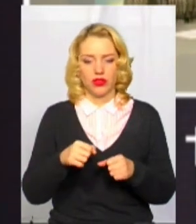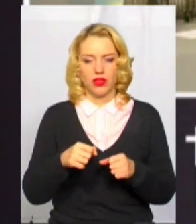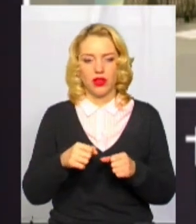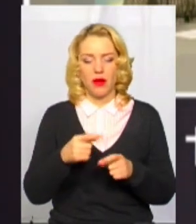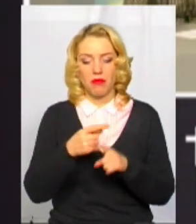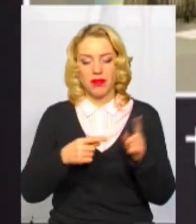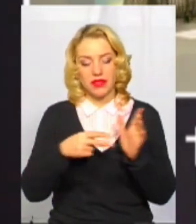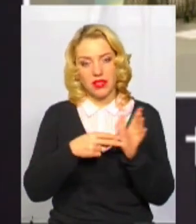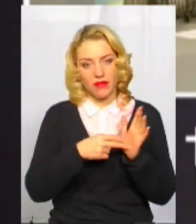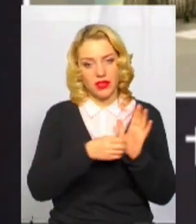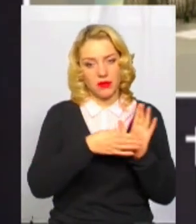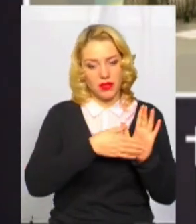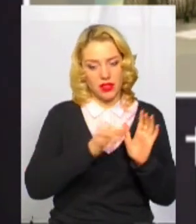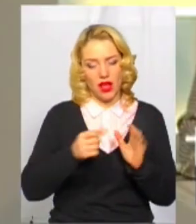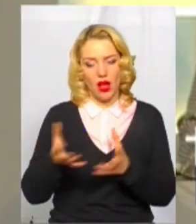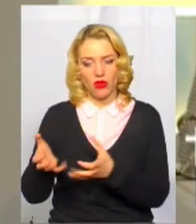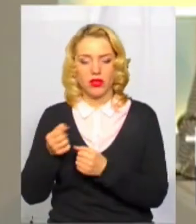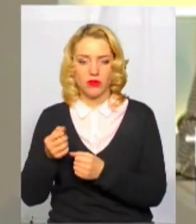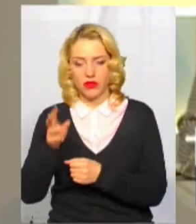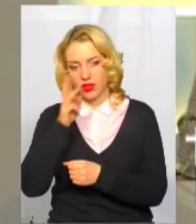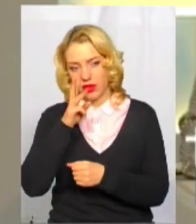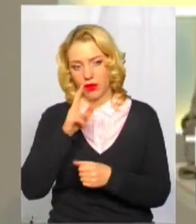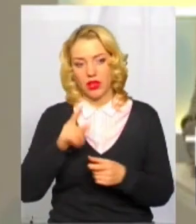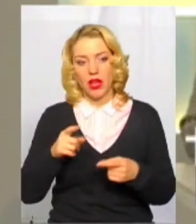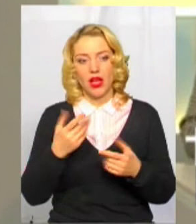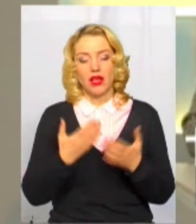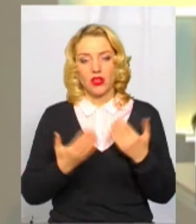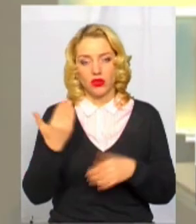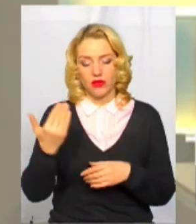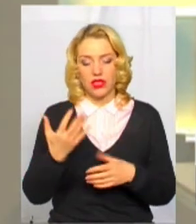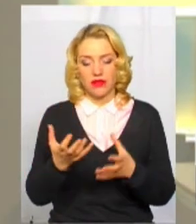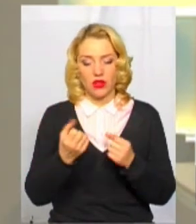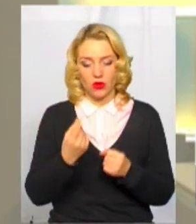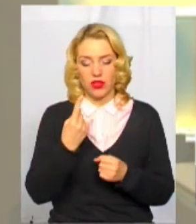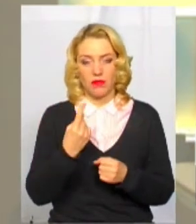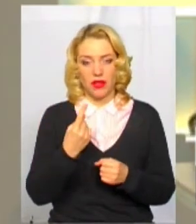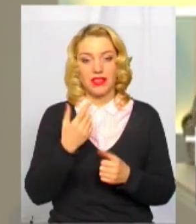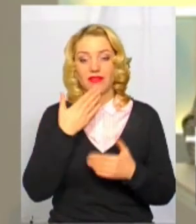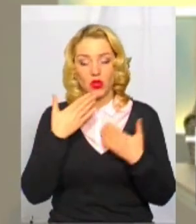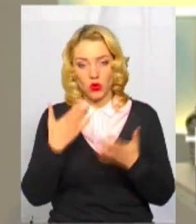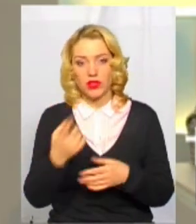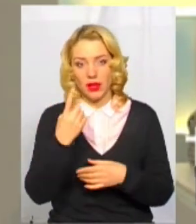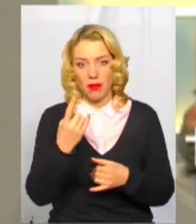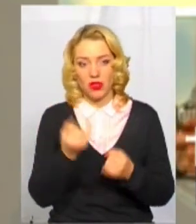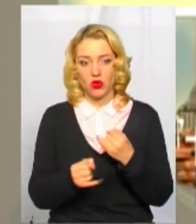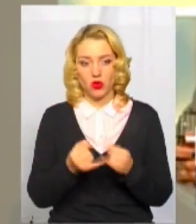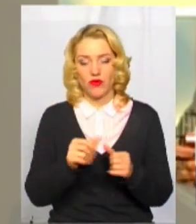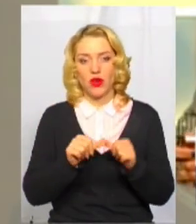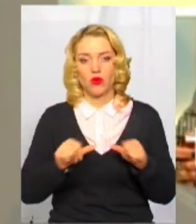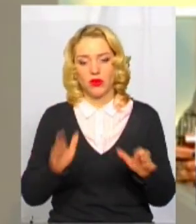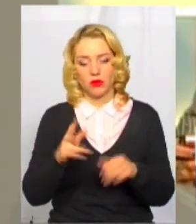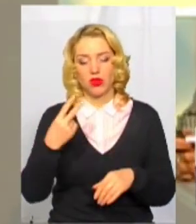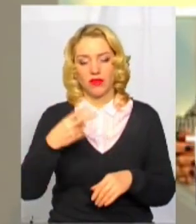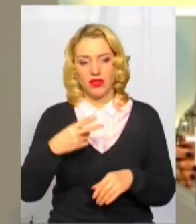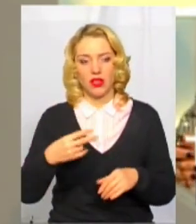плату. Тому в такому випадку комісія не затримує. Якщо ви звернулися 1 жовтня, а комісія, до прикладу, відбудеться